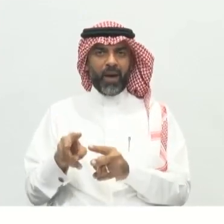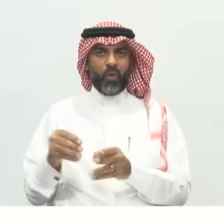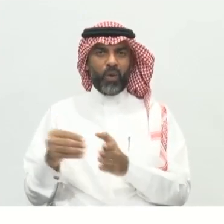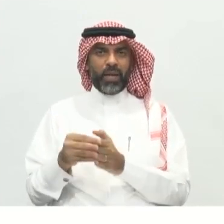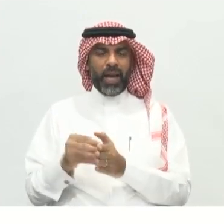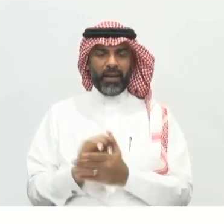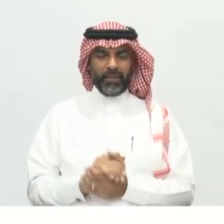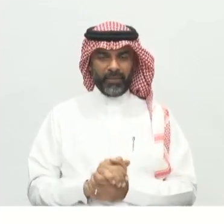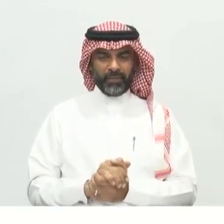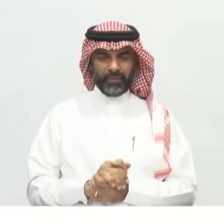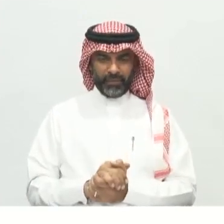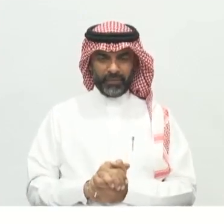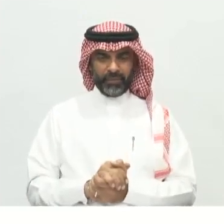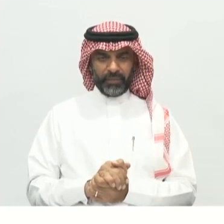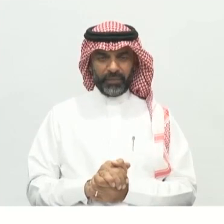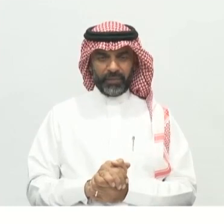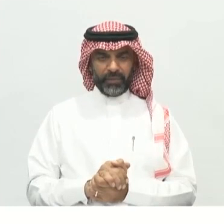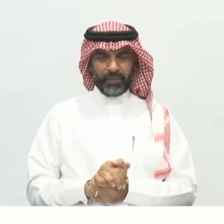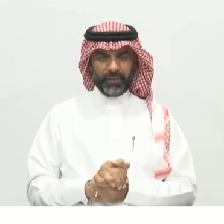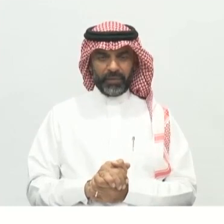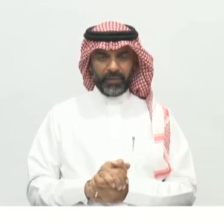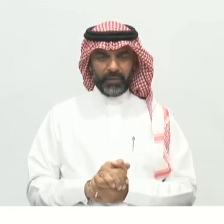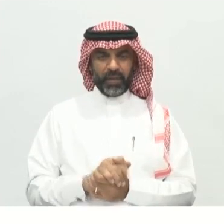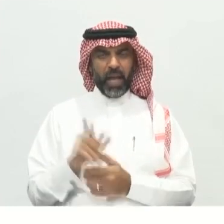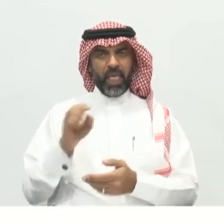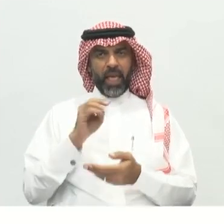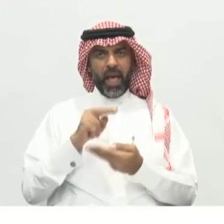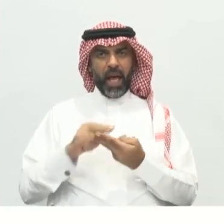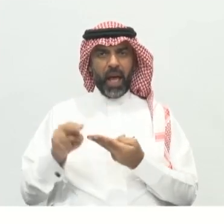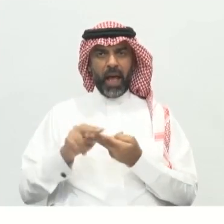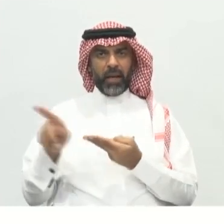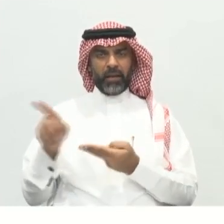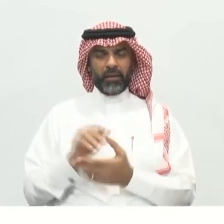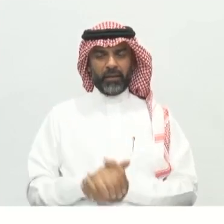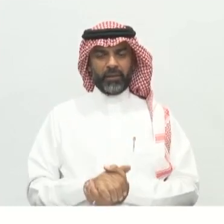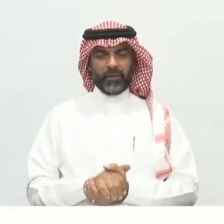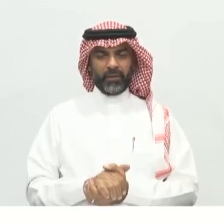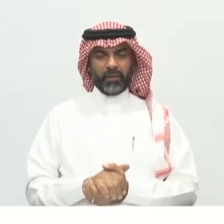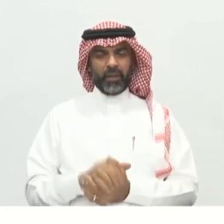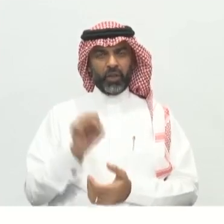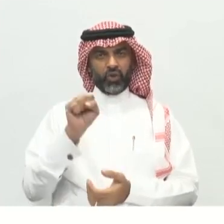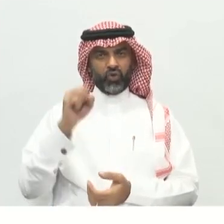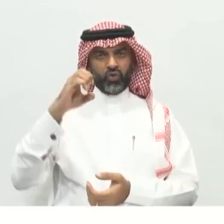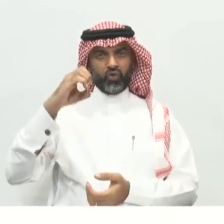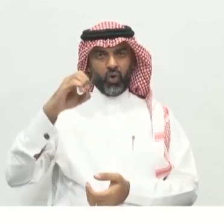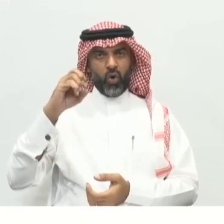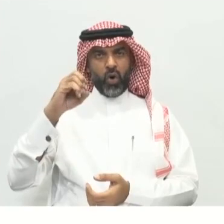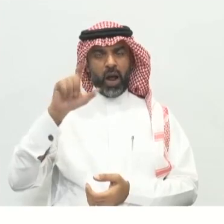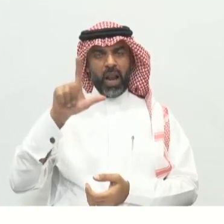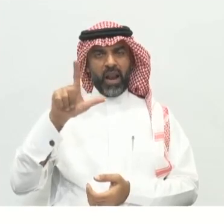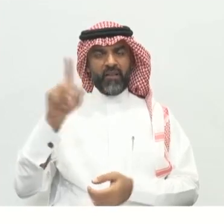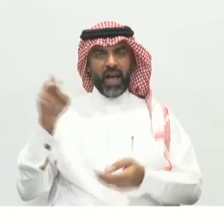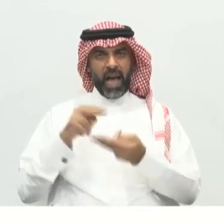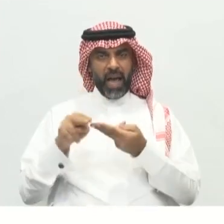والتوقف في نفس الوقت نبدا هنا في حل هذه الخوارزميه سولفر نبدا في البدايه